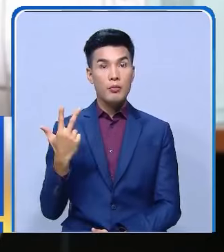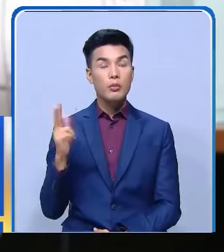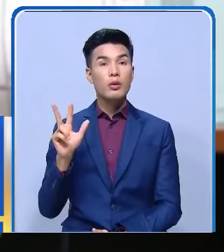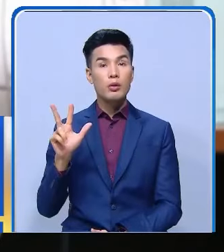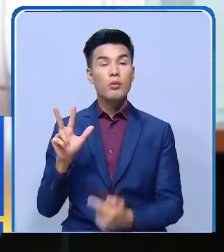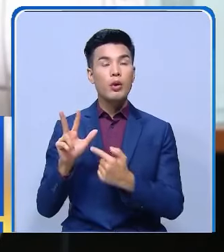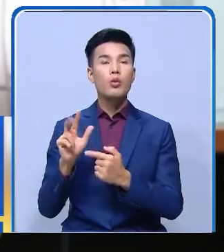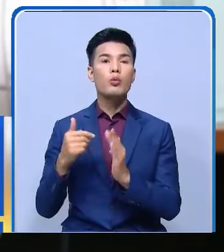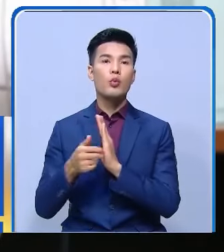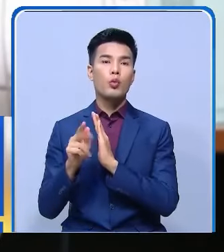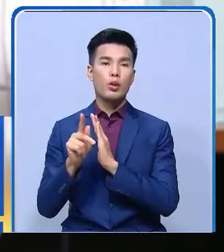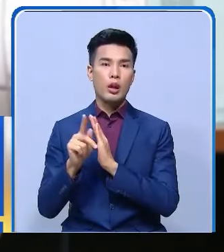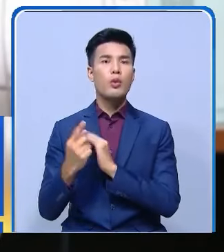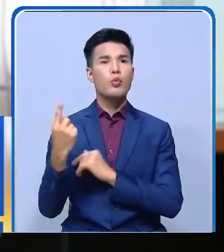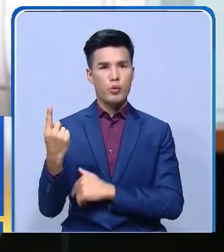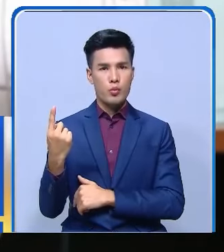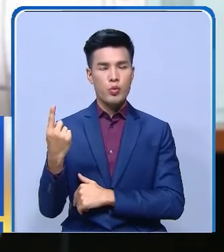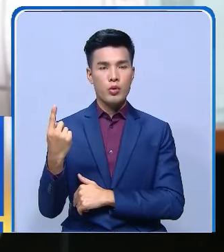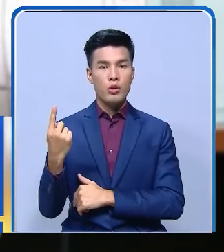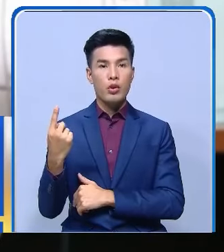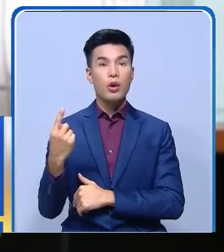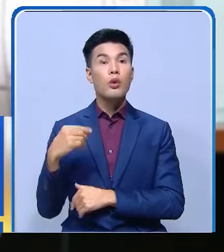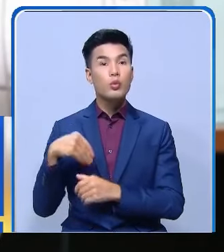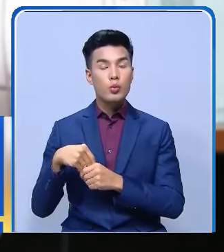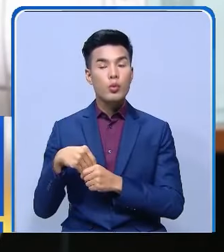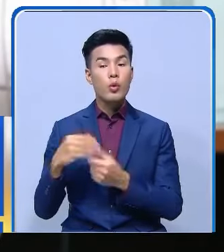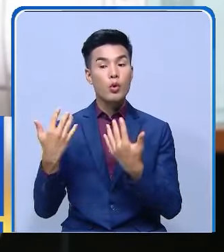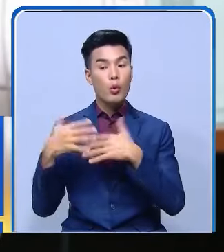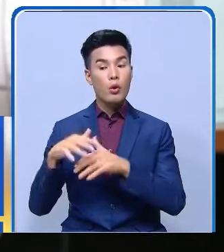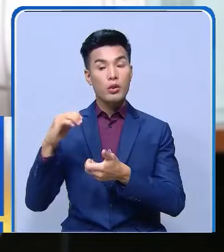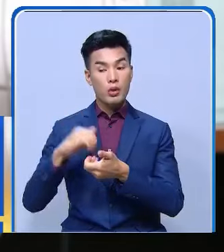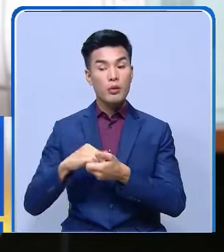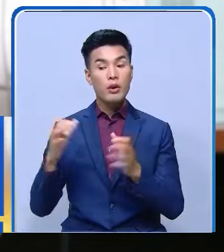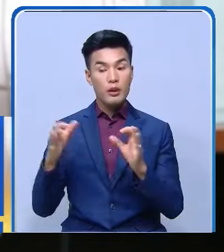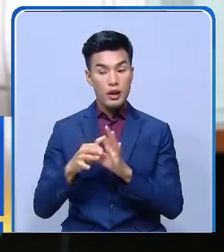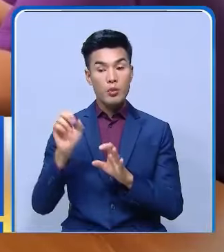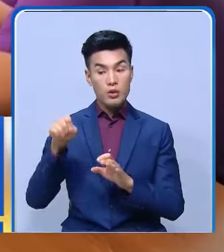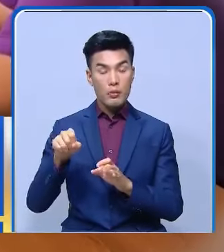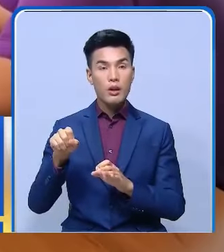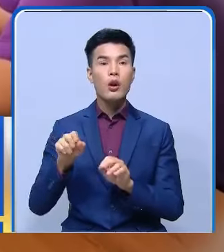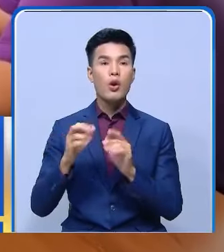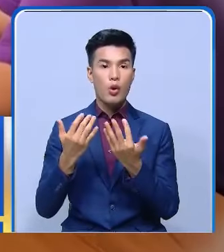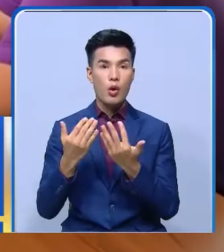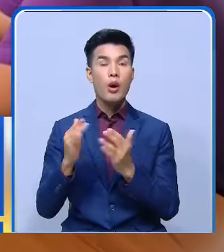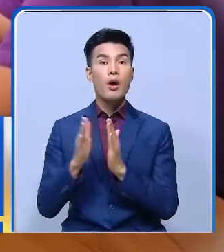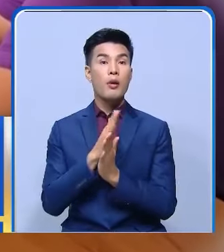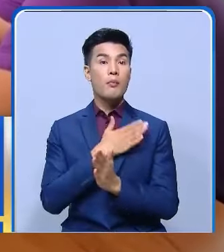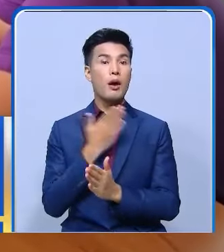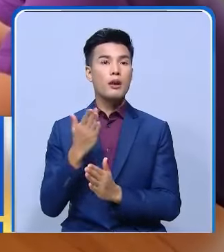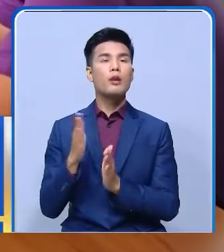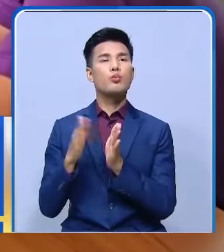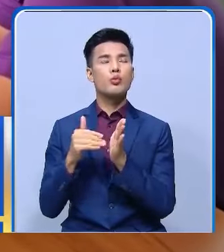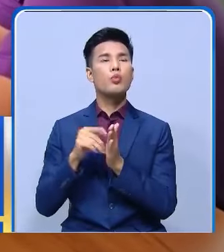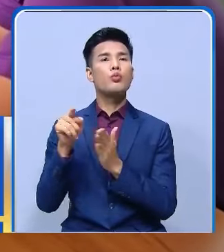ในจังหวัดขอนแก่นเพียงรูปเดียวอยู่ระหว่างการประสานงานว่าเกี่ยวข้องกับเรื่องดังกล่าวหรือไม่พระรูปดังกล่าวติดกิจนิมนต์ที่ต่